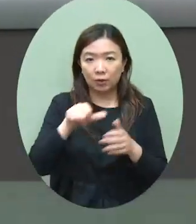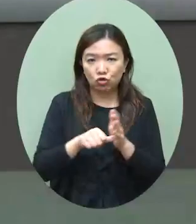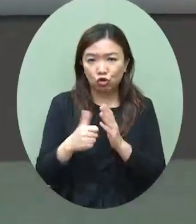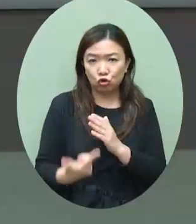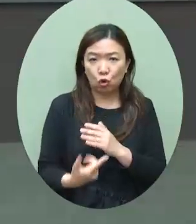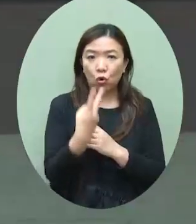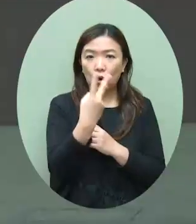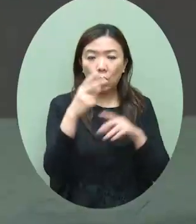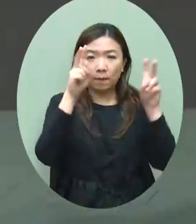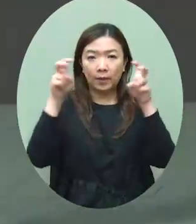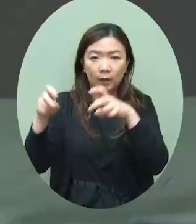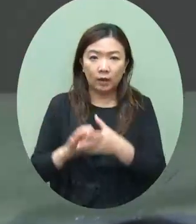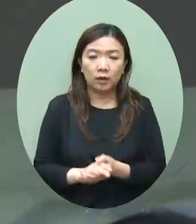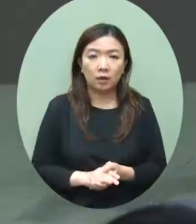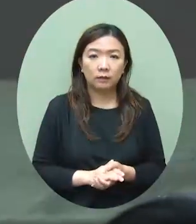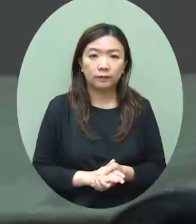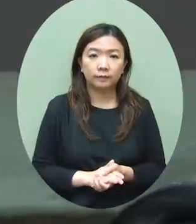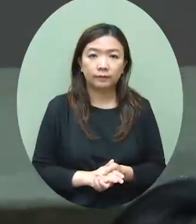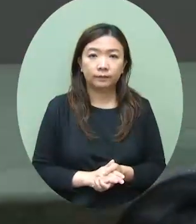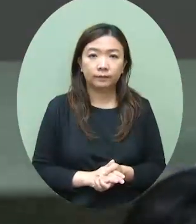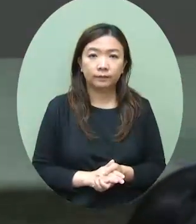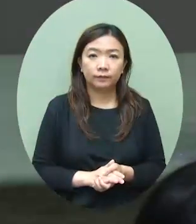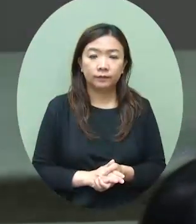設追問嘅。首先係前排嗰位女記者。